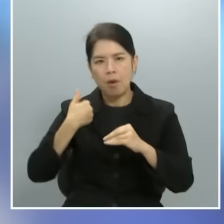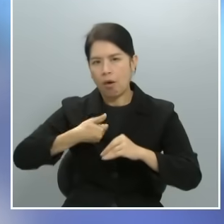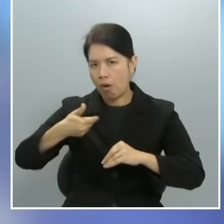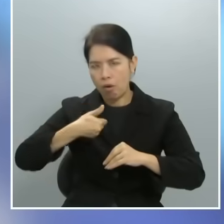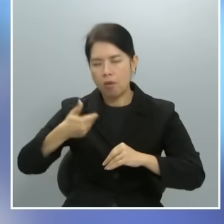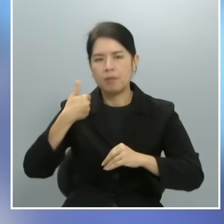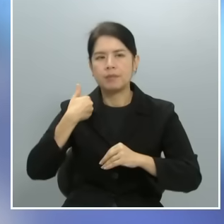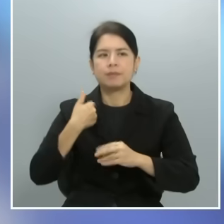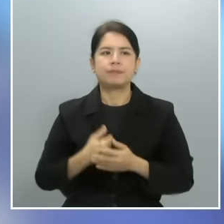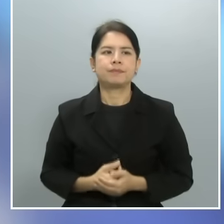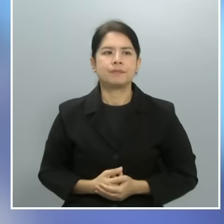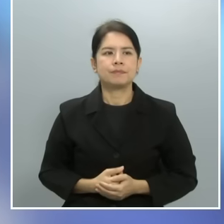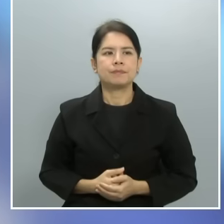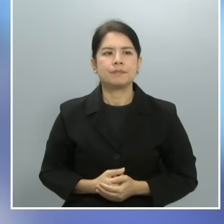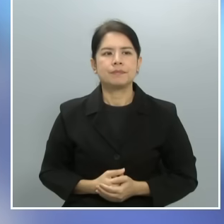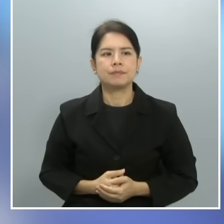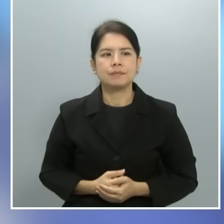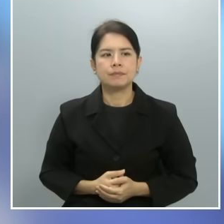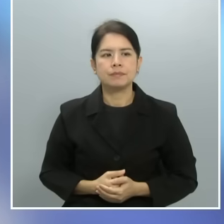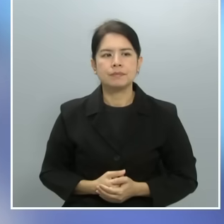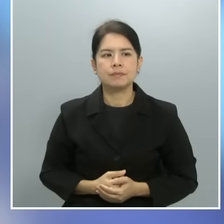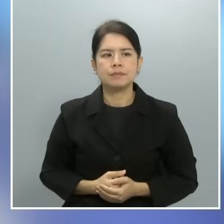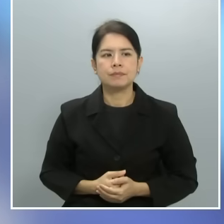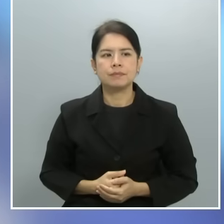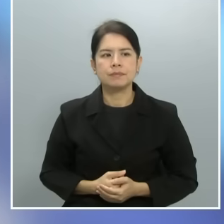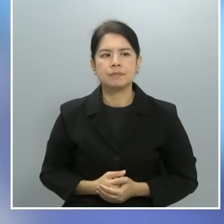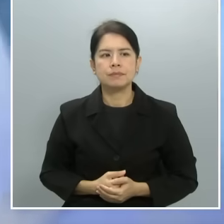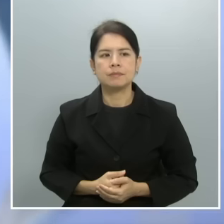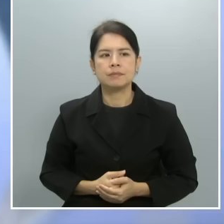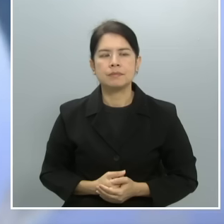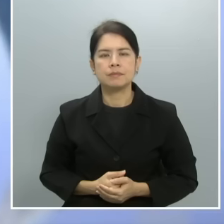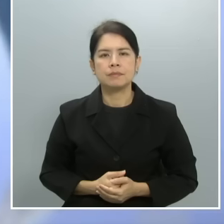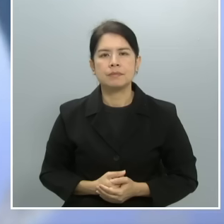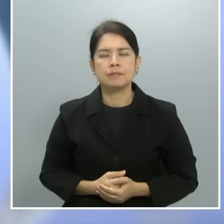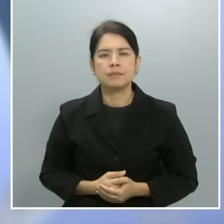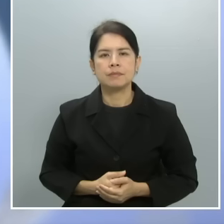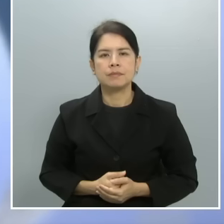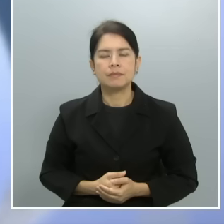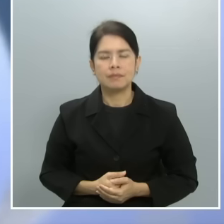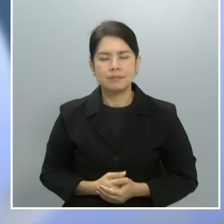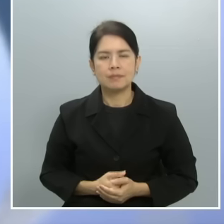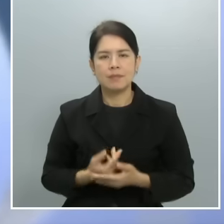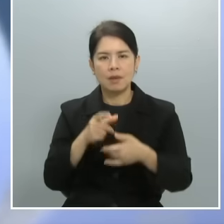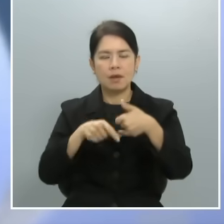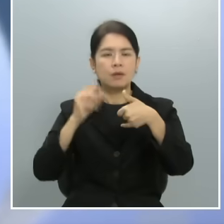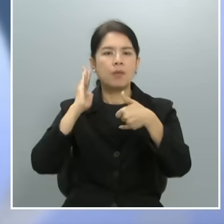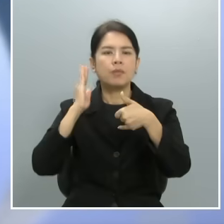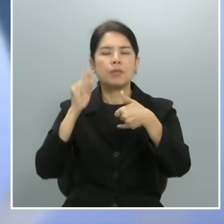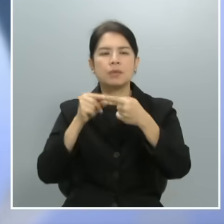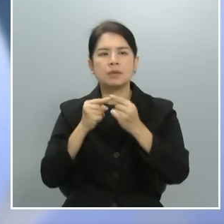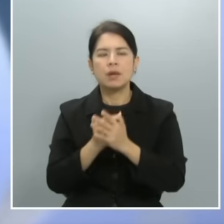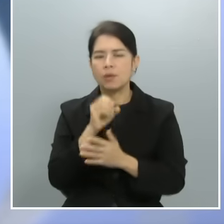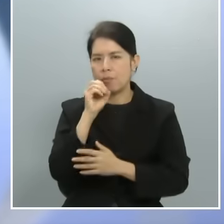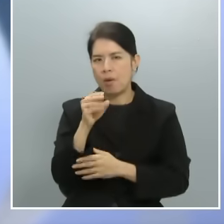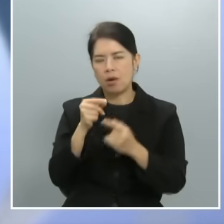เนี่ยฮะคุณผู้ชมครับก็เป็นประเด็นนะฮะที่ทางฝั่งของฝ่ายชายเขาก็มาร้องนะฮะว่าเอ๊